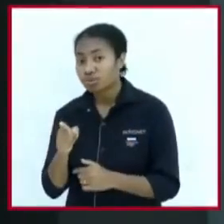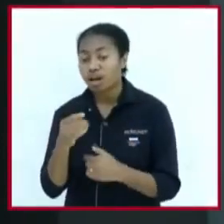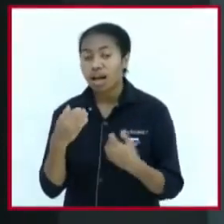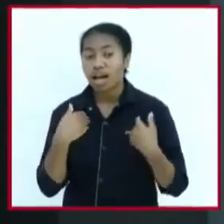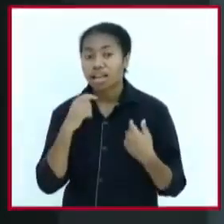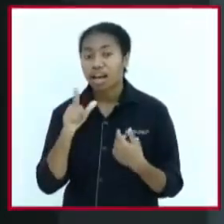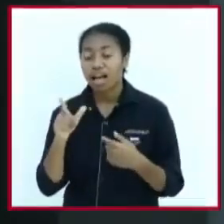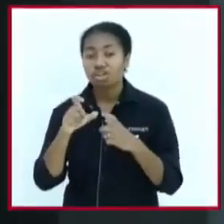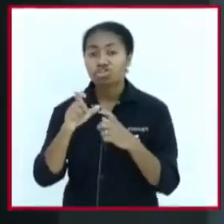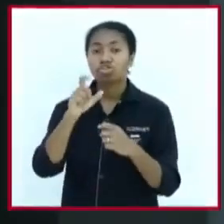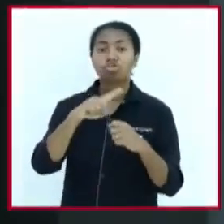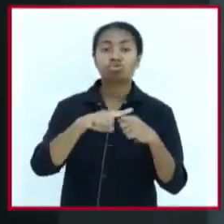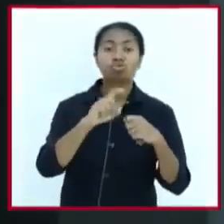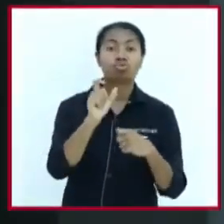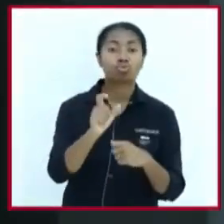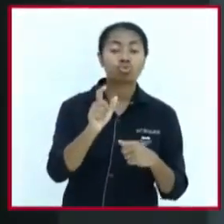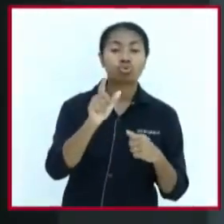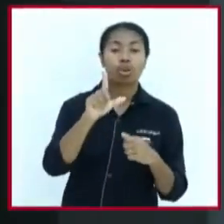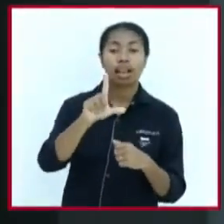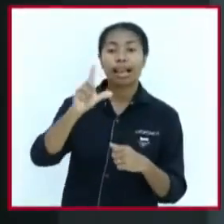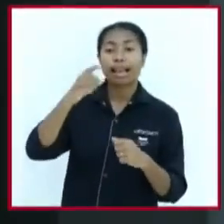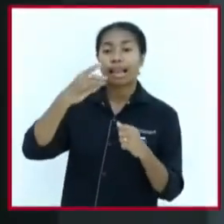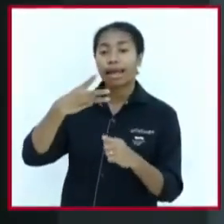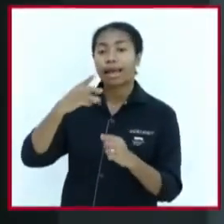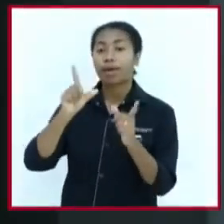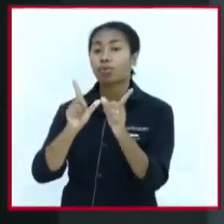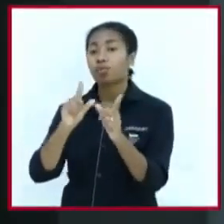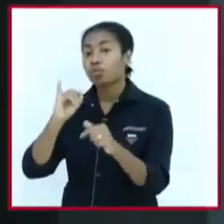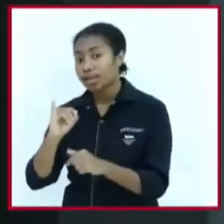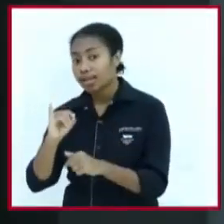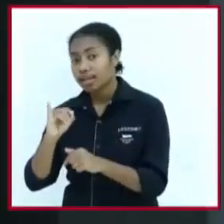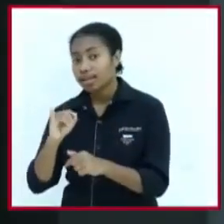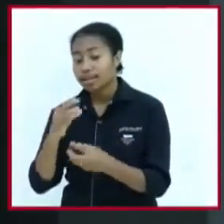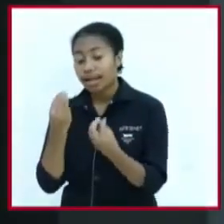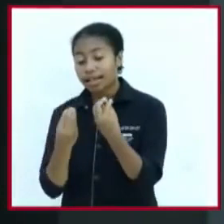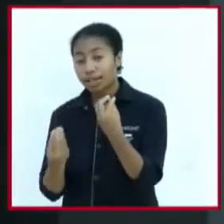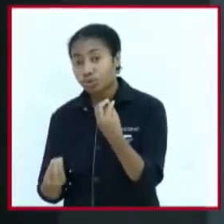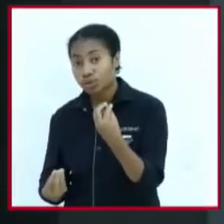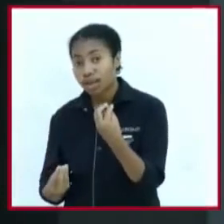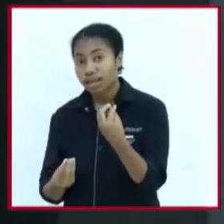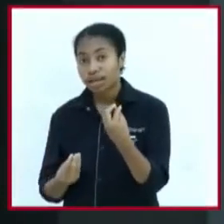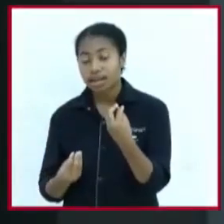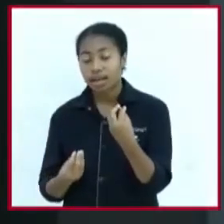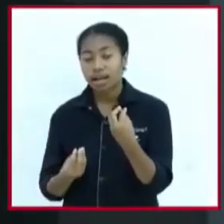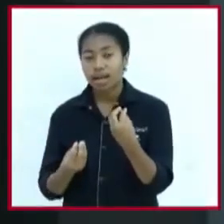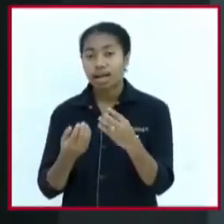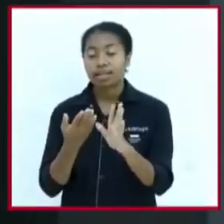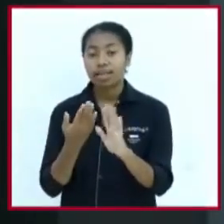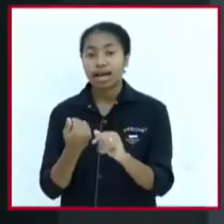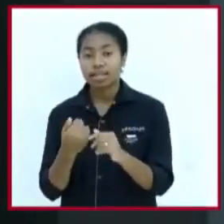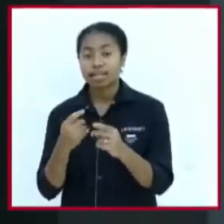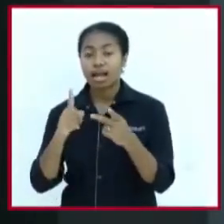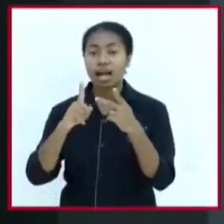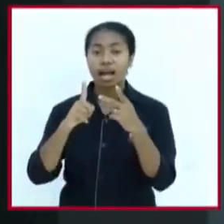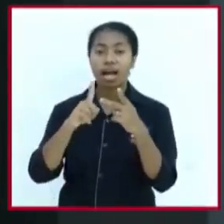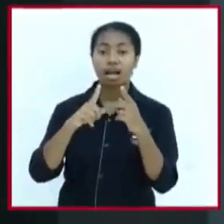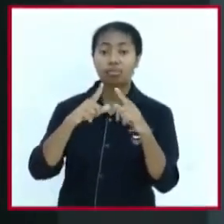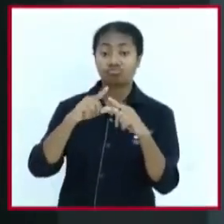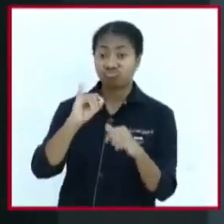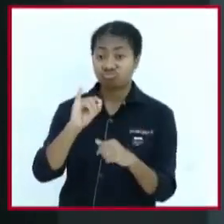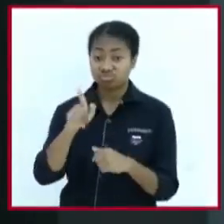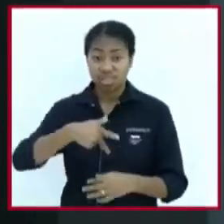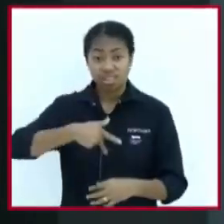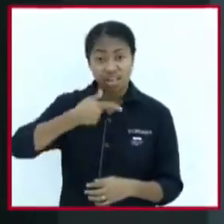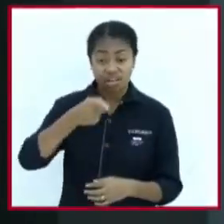imam besar itu adalah keturunan Harun Sadarkah kalian bahwa tidak sembarang orang bisa